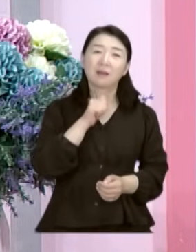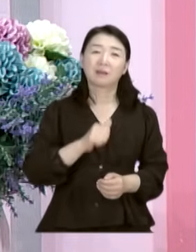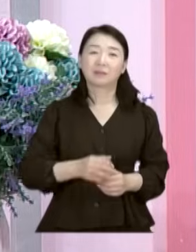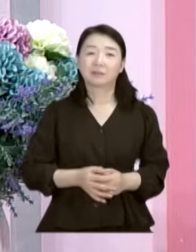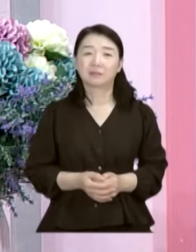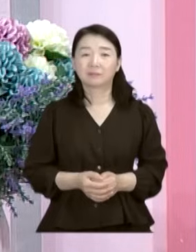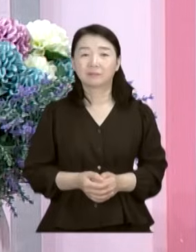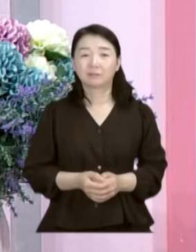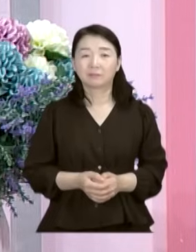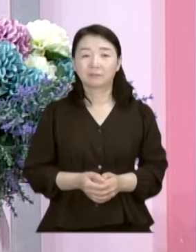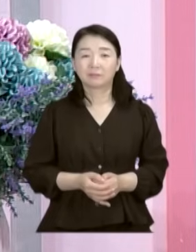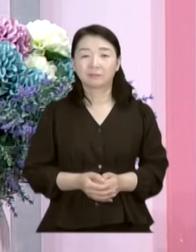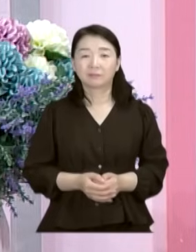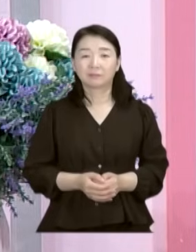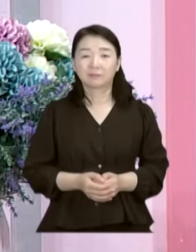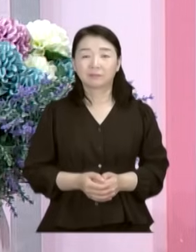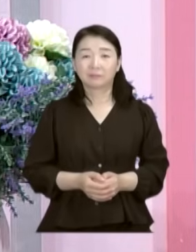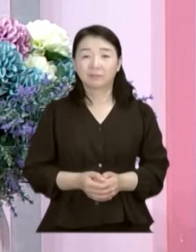사니까